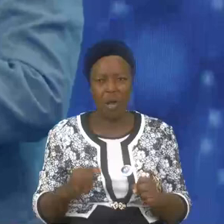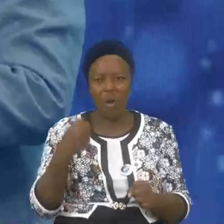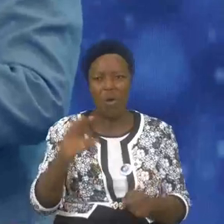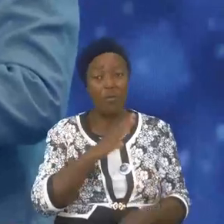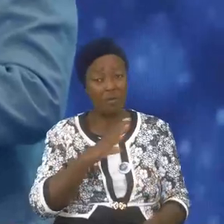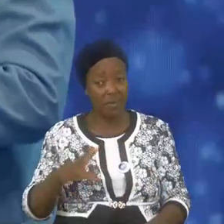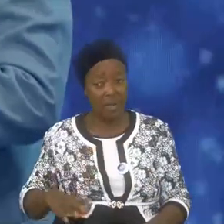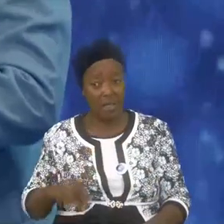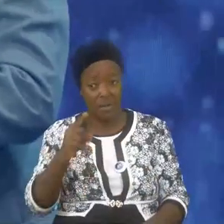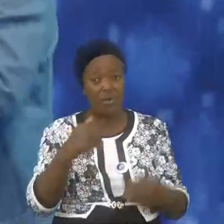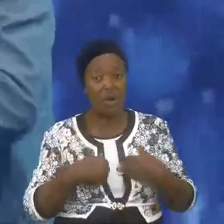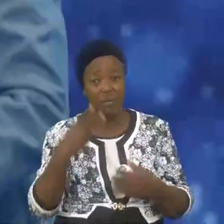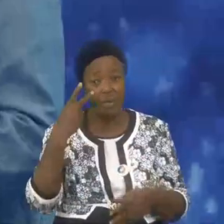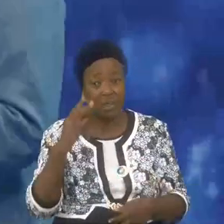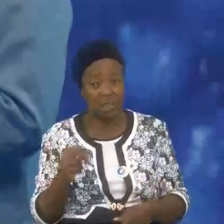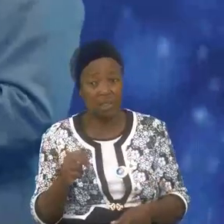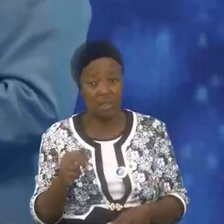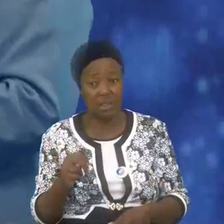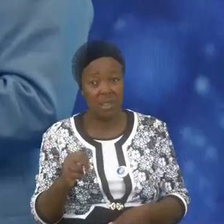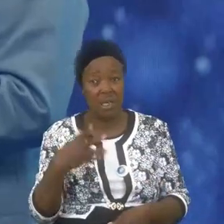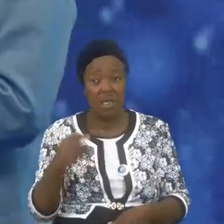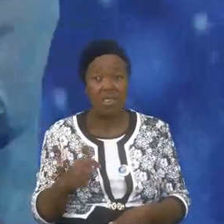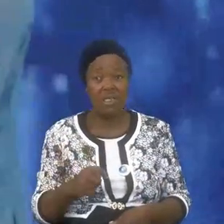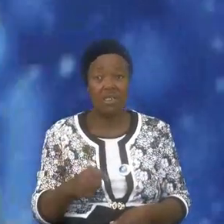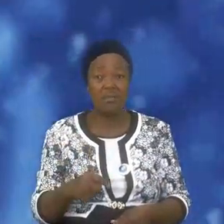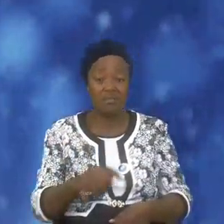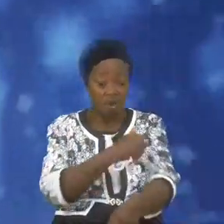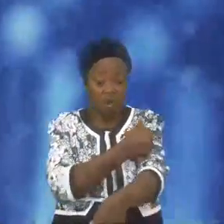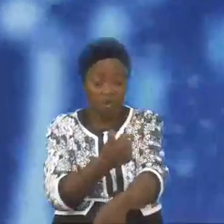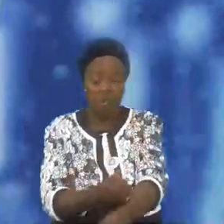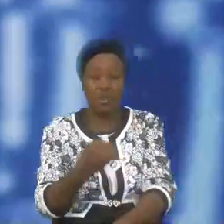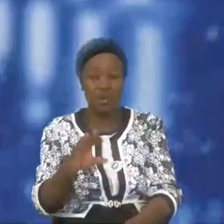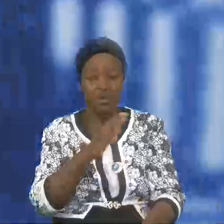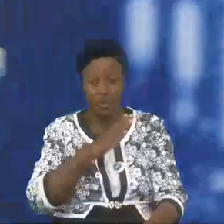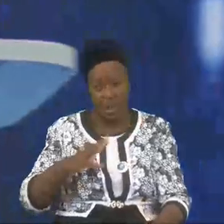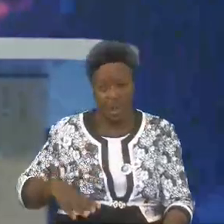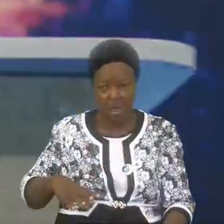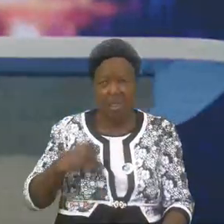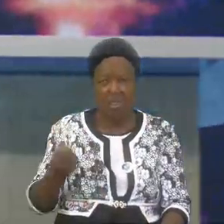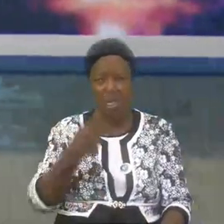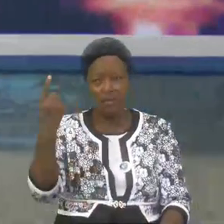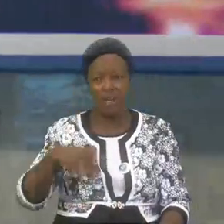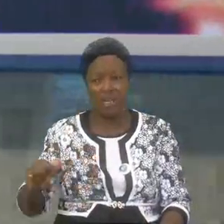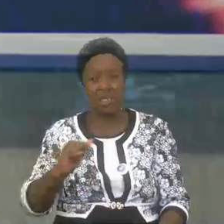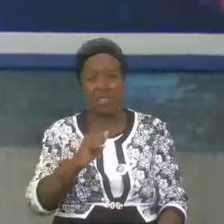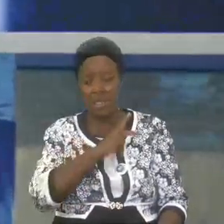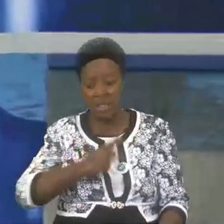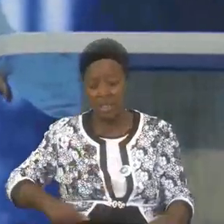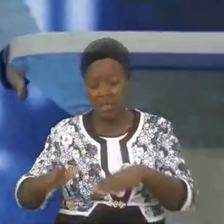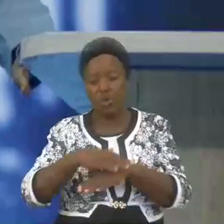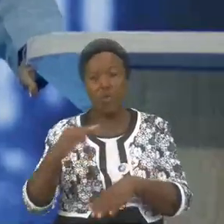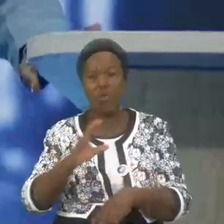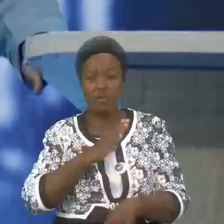Tu as vu la puissance salvatrice de Christ. Tu as vu la domination de Christ. Le règne éternel de